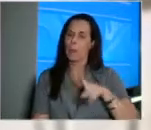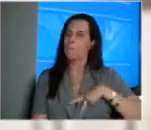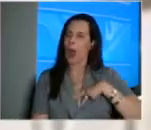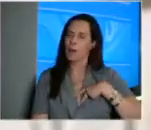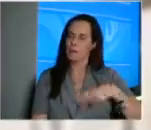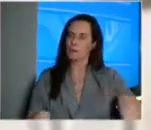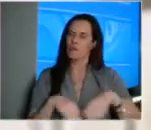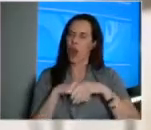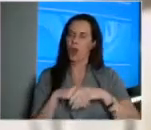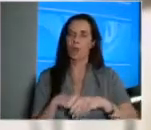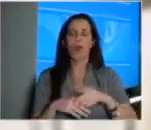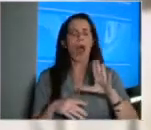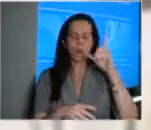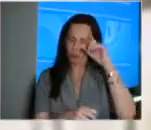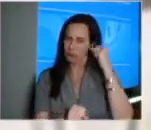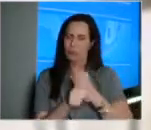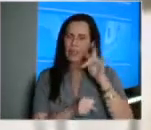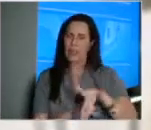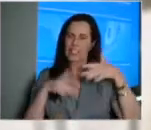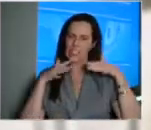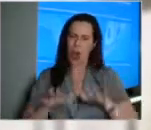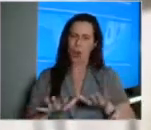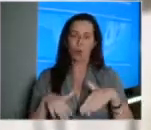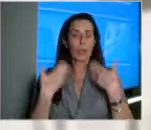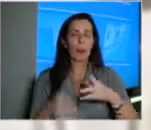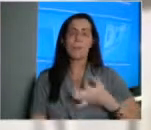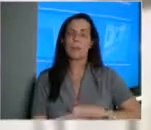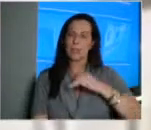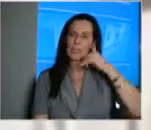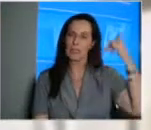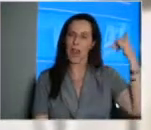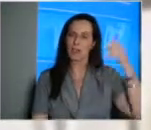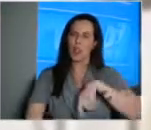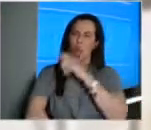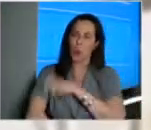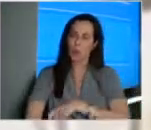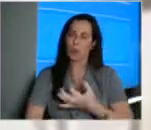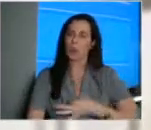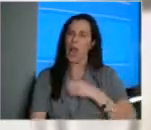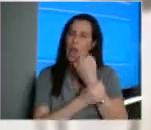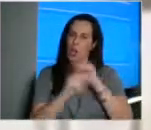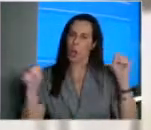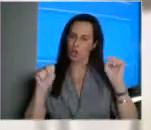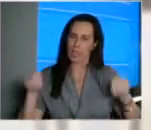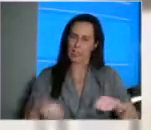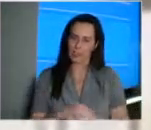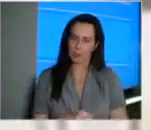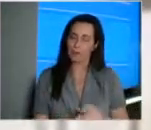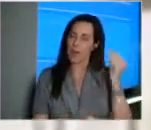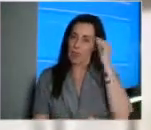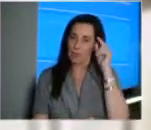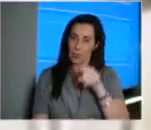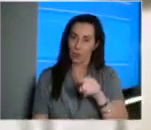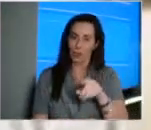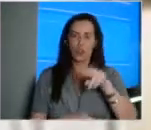נובל לשלום על מלחמתו חסרת הפשרות בגזענות, והוענקה לו מדליית הזהב של הקונגרס ומדליית החירות הנשיאותית. לזכרו